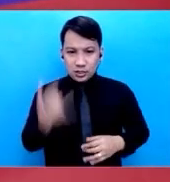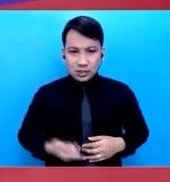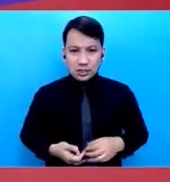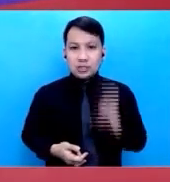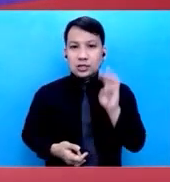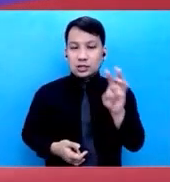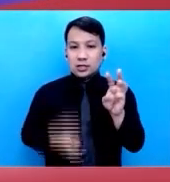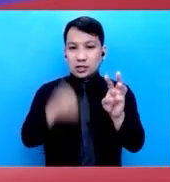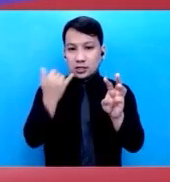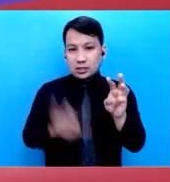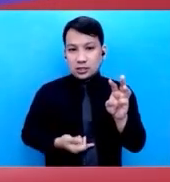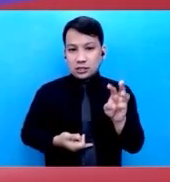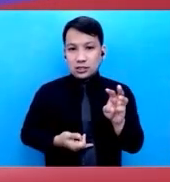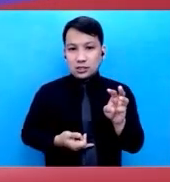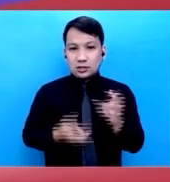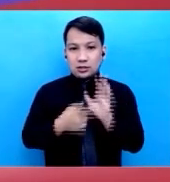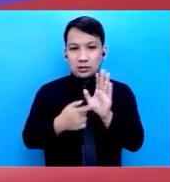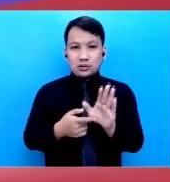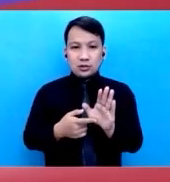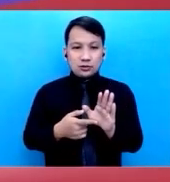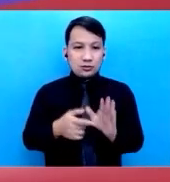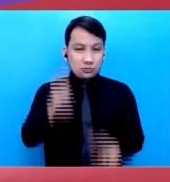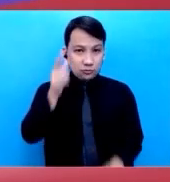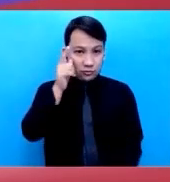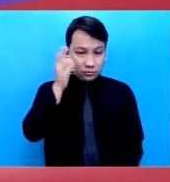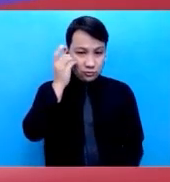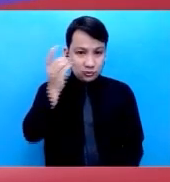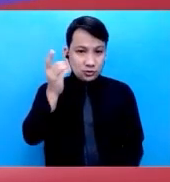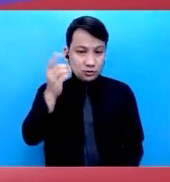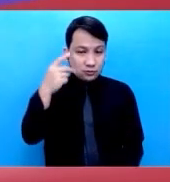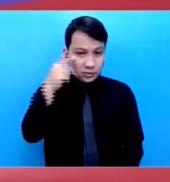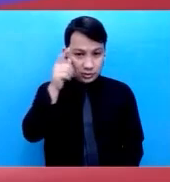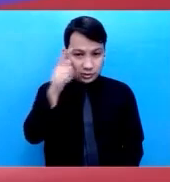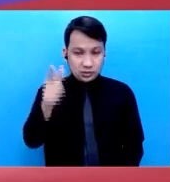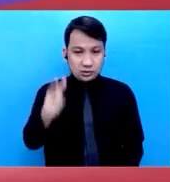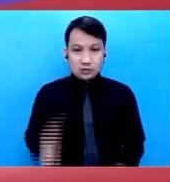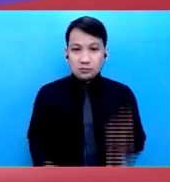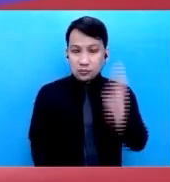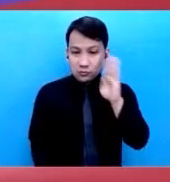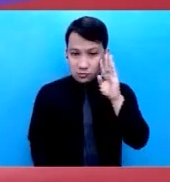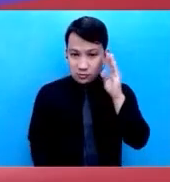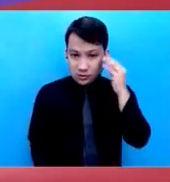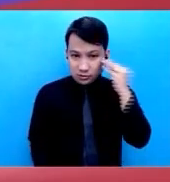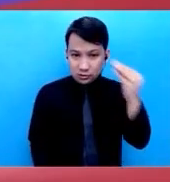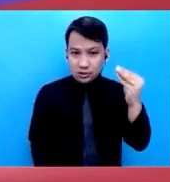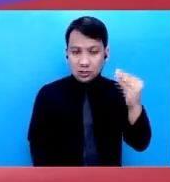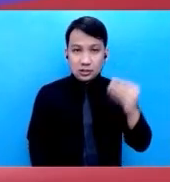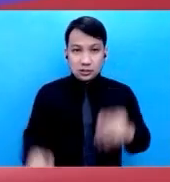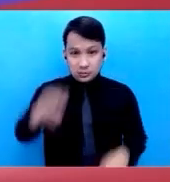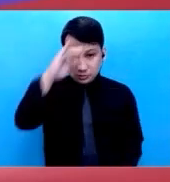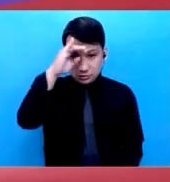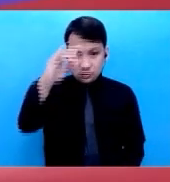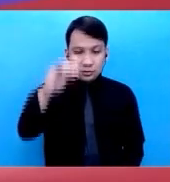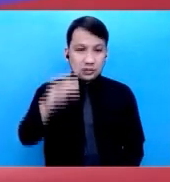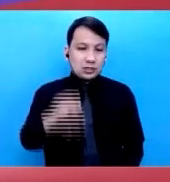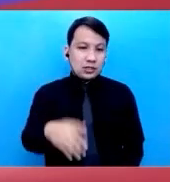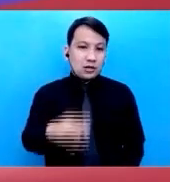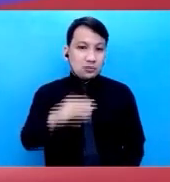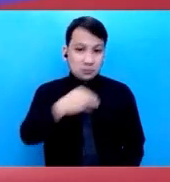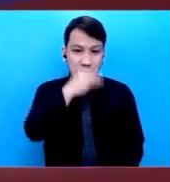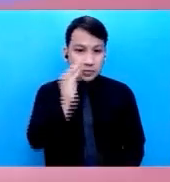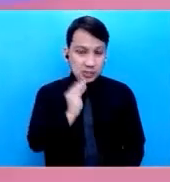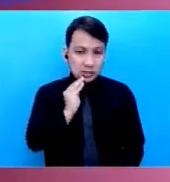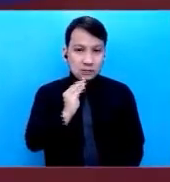presidential aspirants na sina Leody de Guzman, Ping Lacson, Bongbong Marcos, Isko Moreno, Manny Pacquiao at